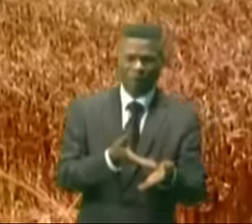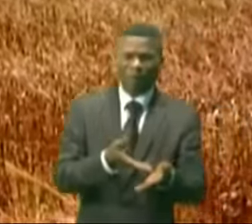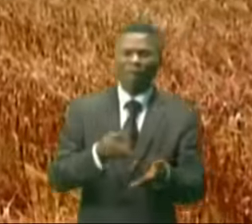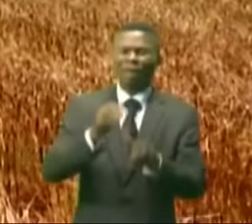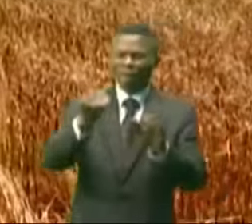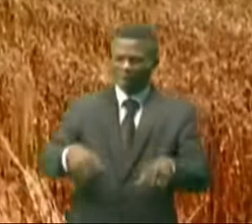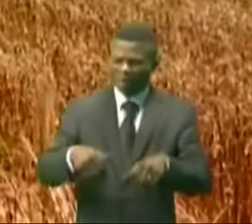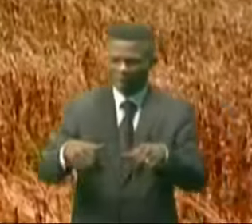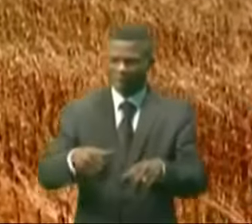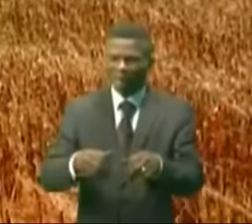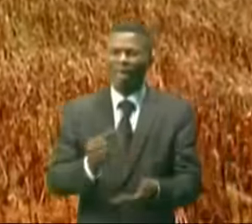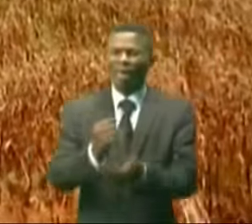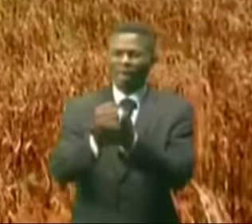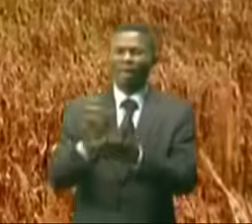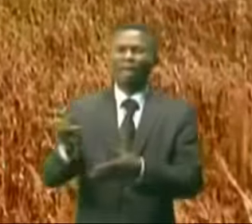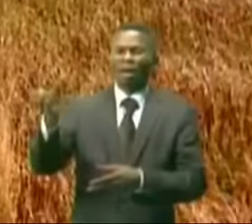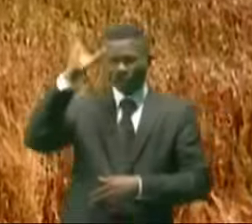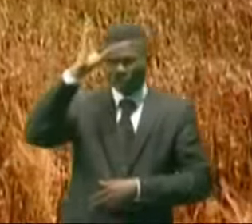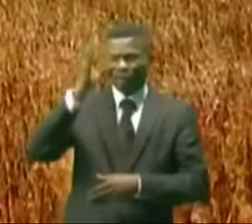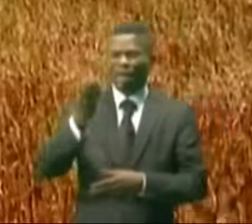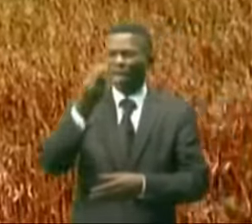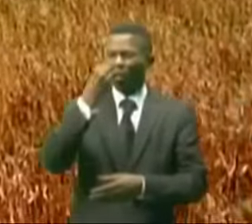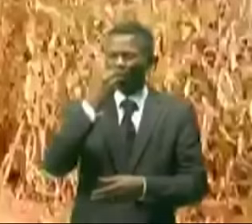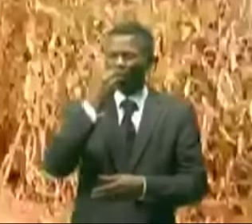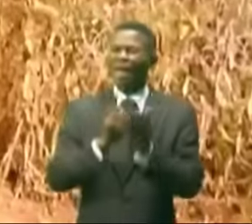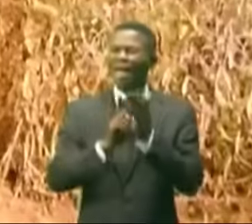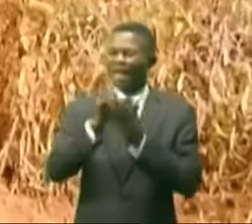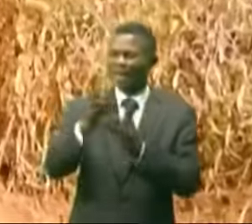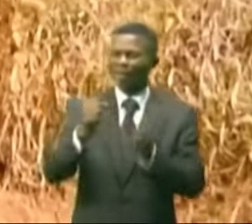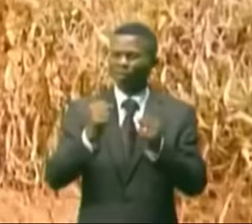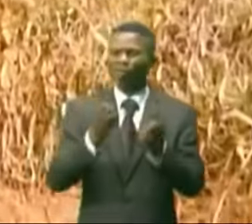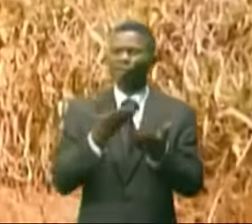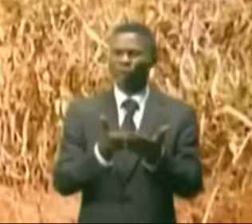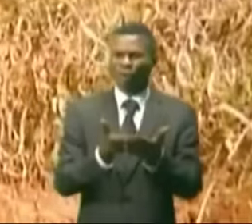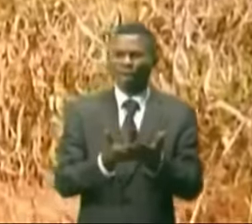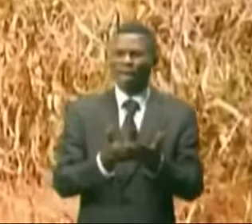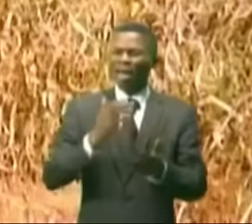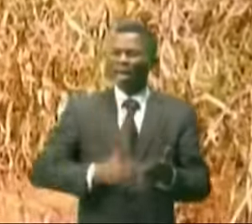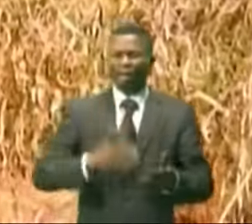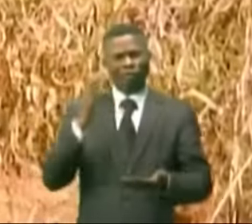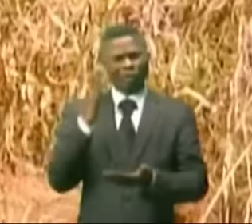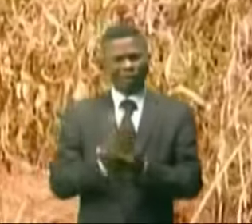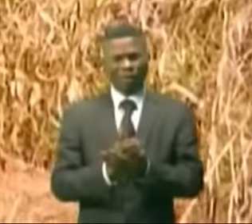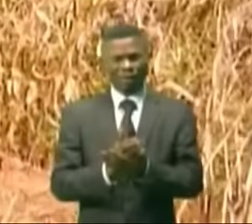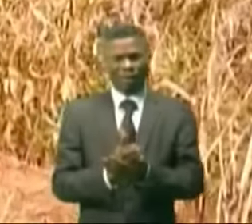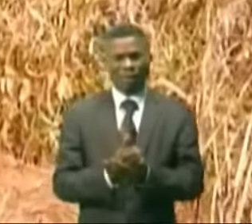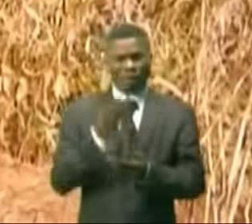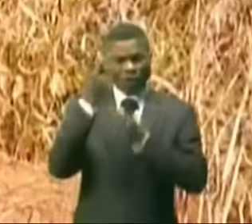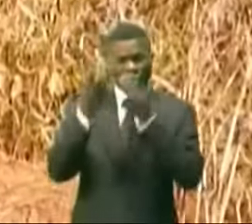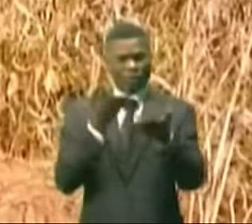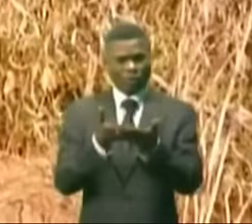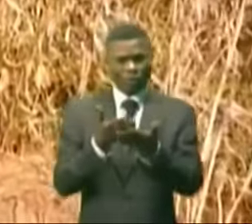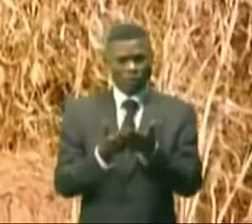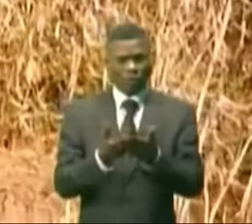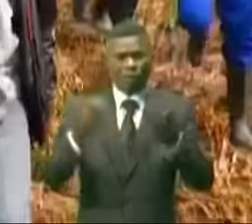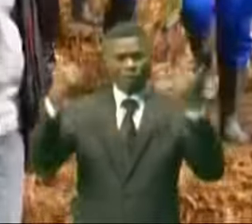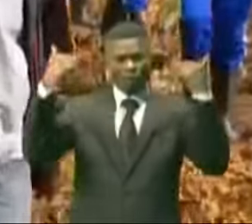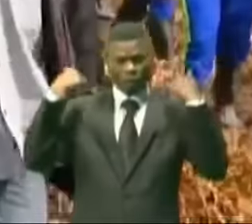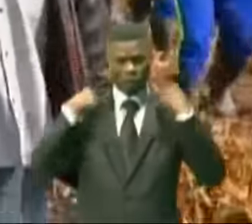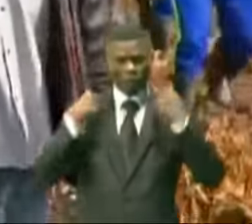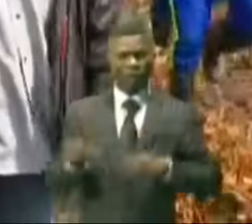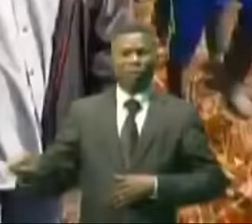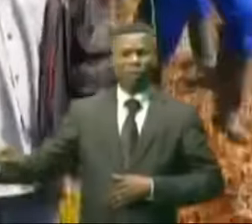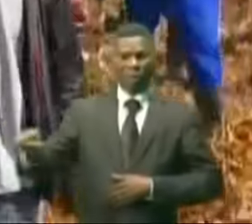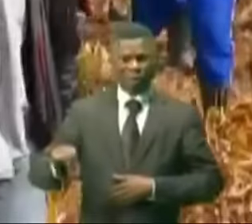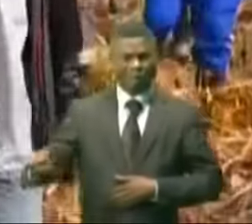champs qui feront de ces villages le crémier de son environnement immédiat. À l'issue de cette visite, ces cadres de la territoriale